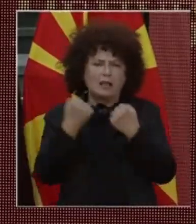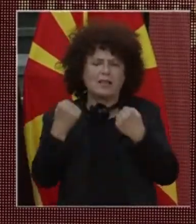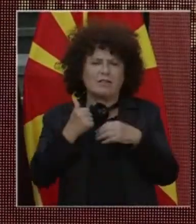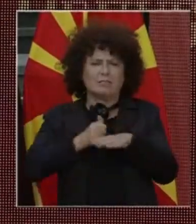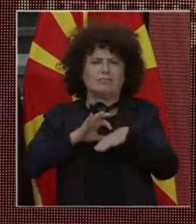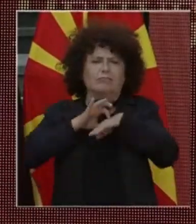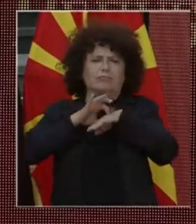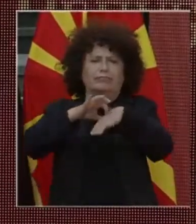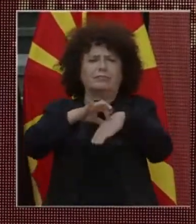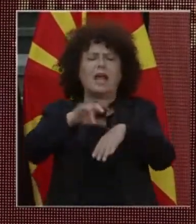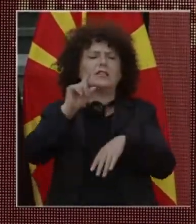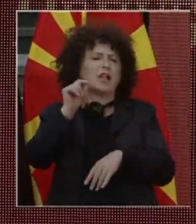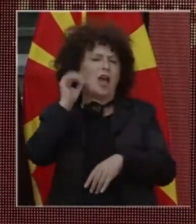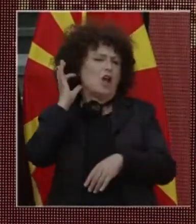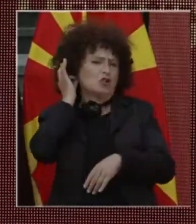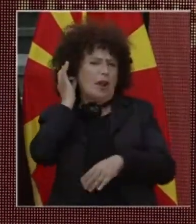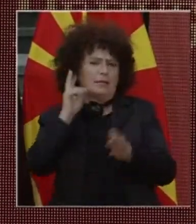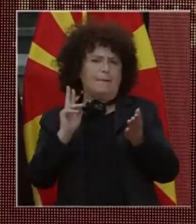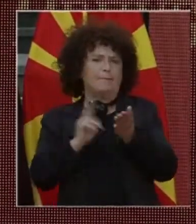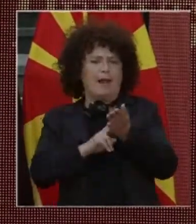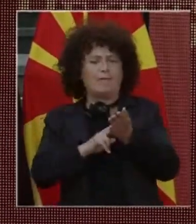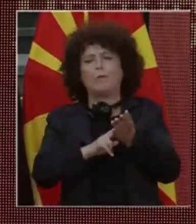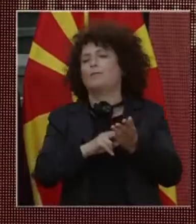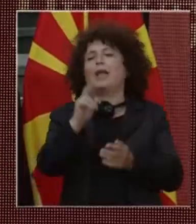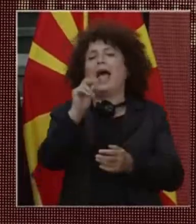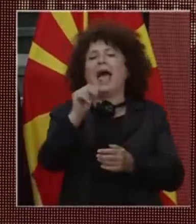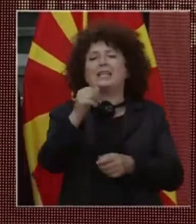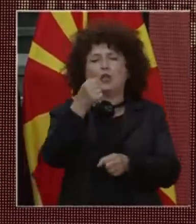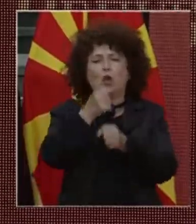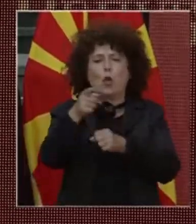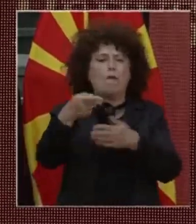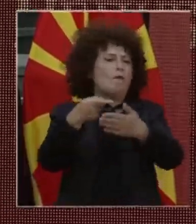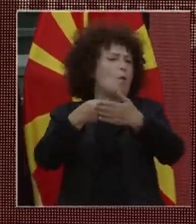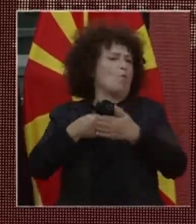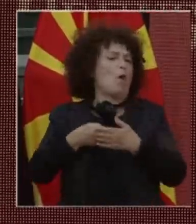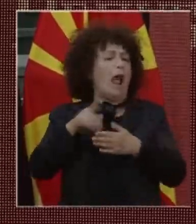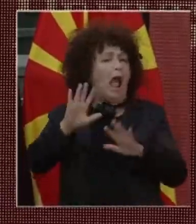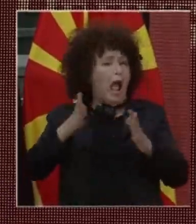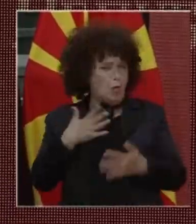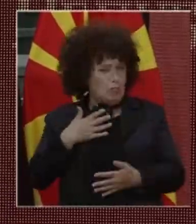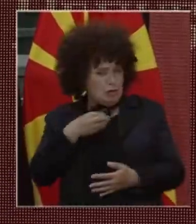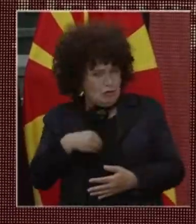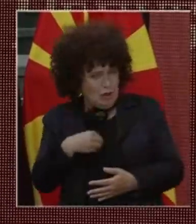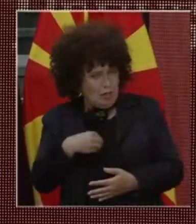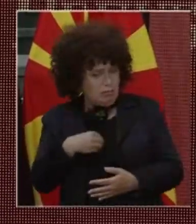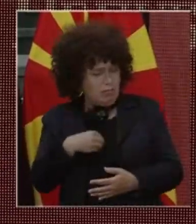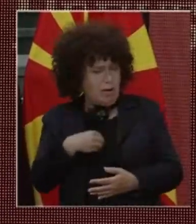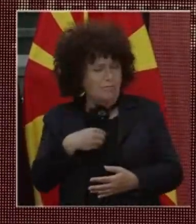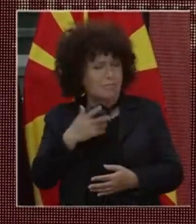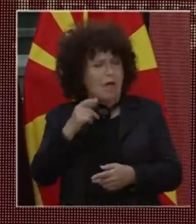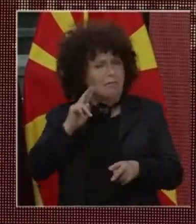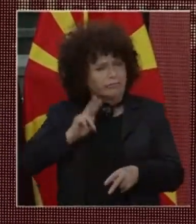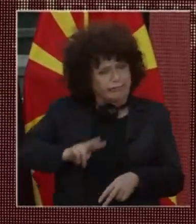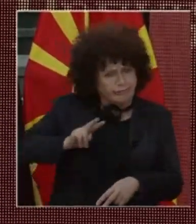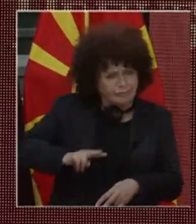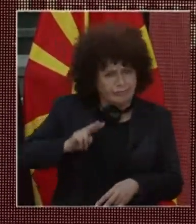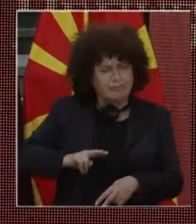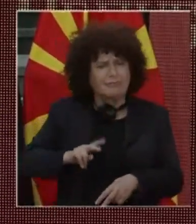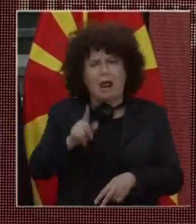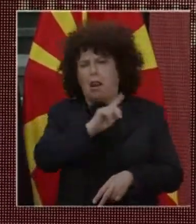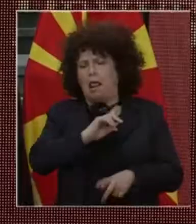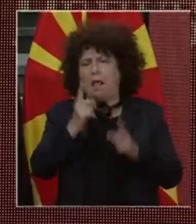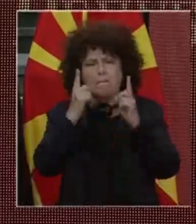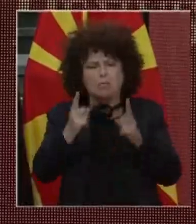за женски права. Христо Донев ни покажа дека ако си има желба, волја и истрајност, не